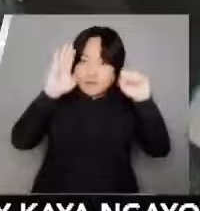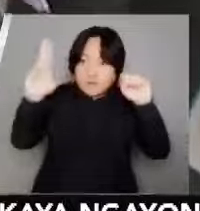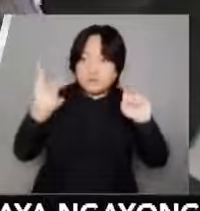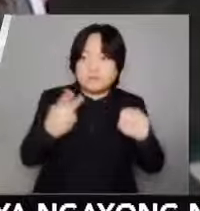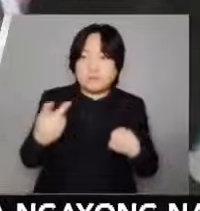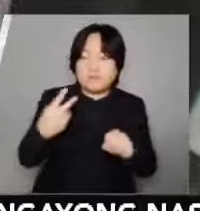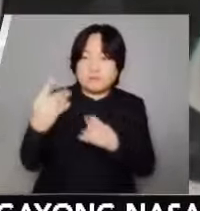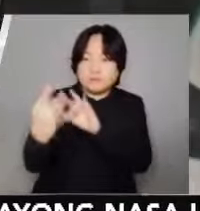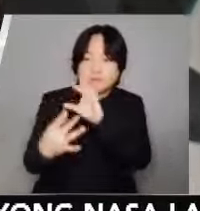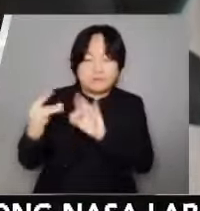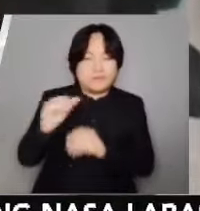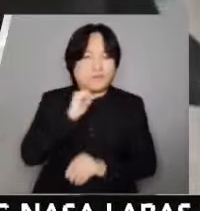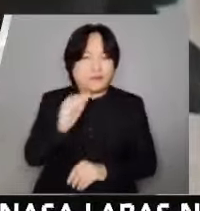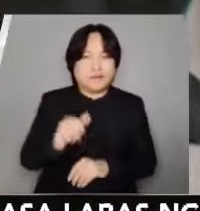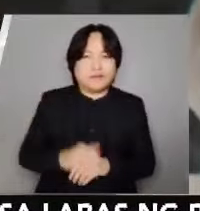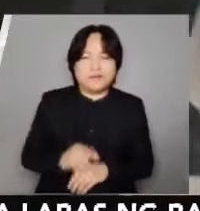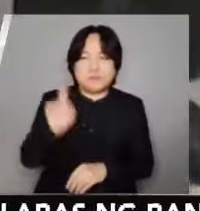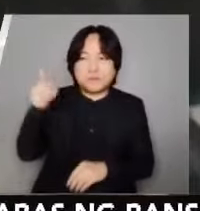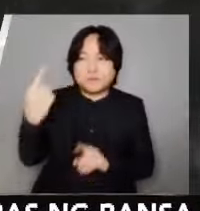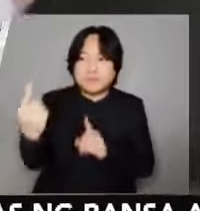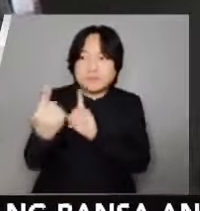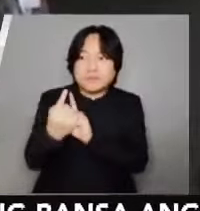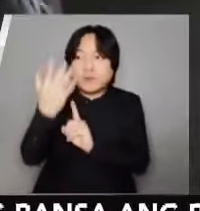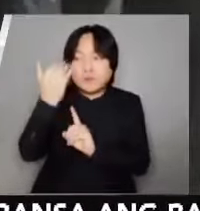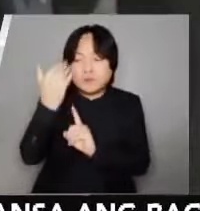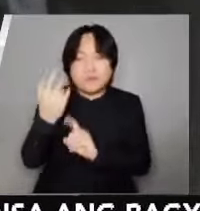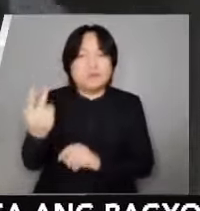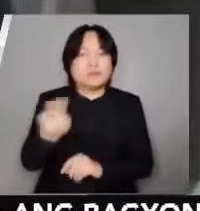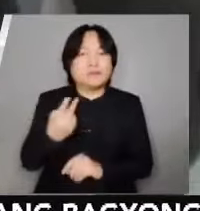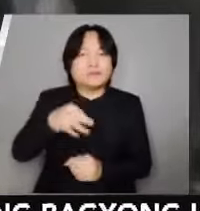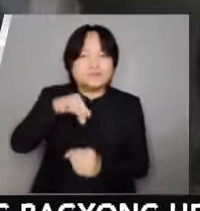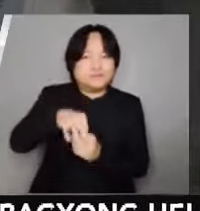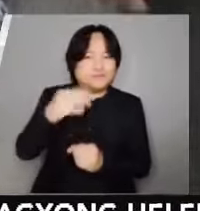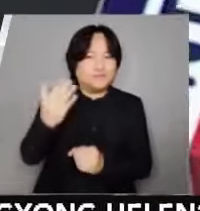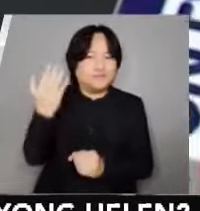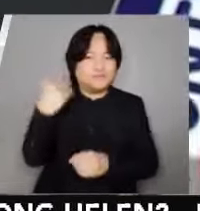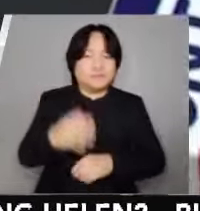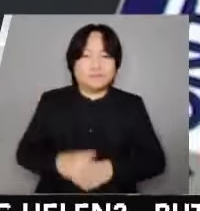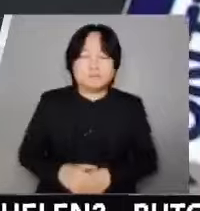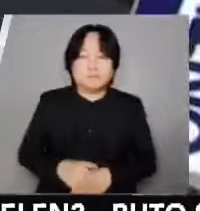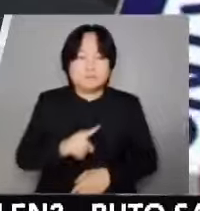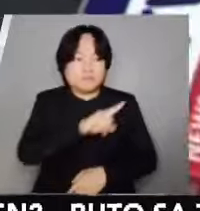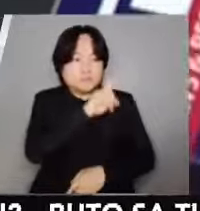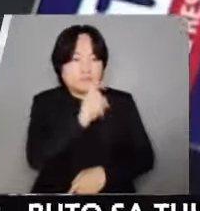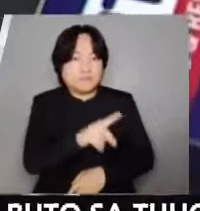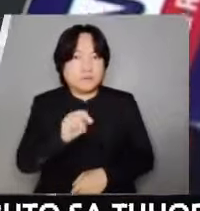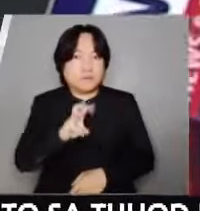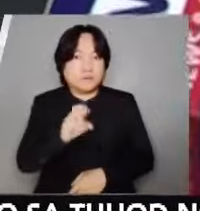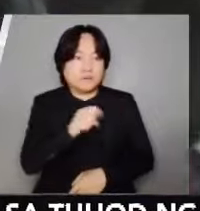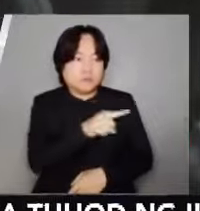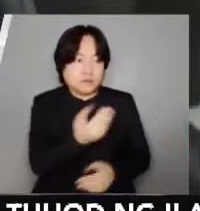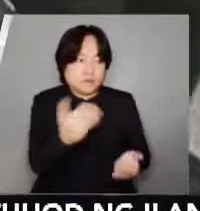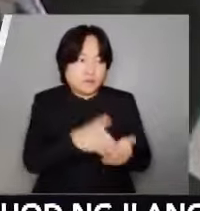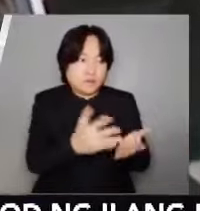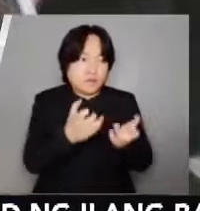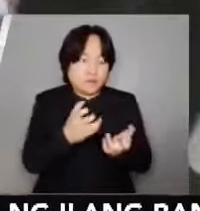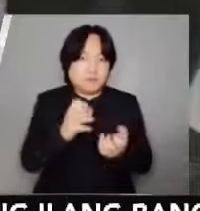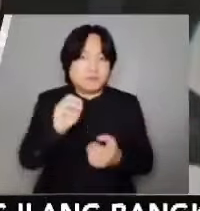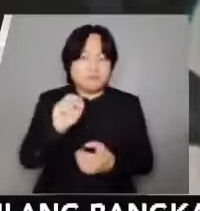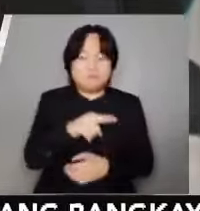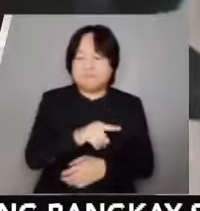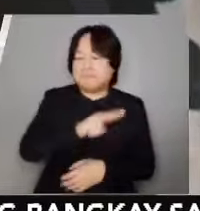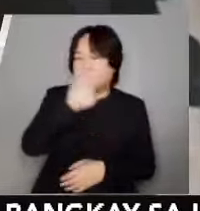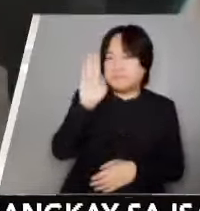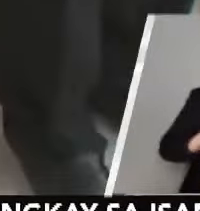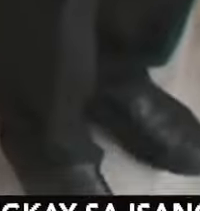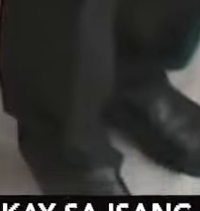nang tanungin kung may pagkakataon pang makipag-tandem siya sa mga Marcos. Oh, never again. Ian Cruz nagbabalita para sa